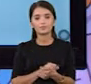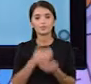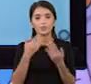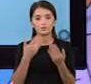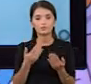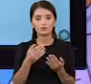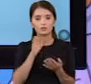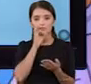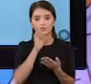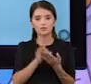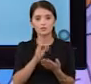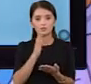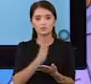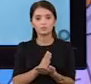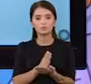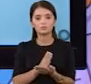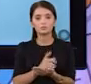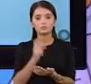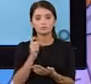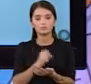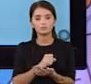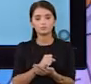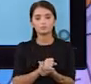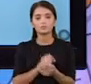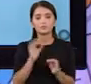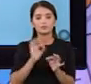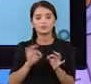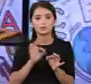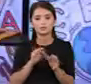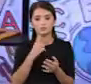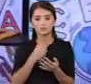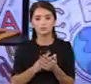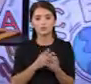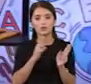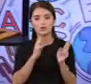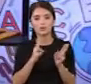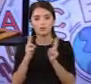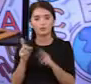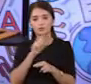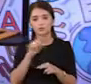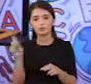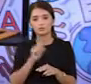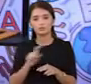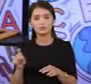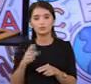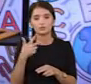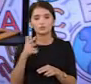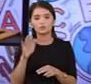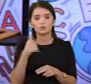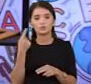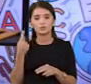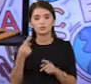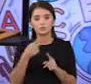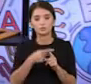Sizda ham shu javob bormi? Ha. Demak, tekshirib ko'ramiz. Qatorlar sonining yig'indisi 3 va 1